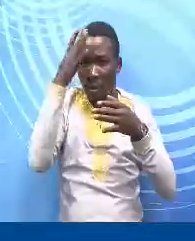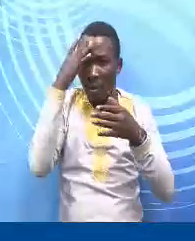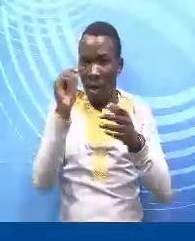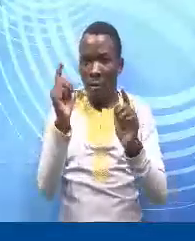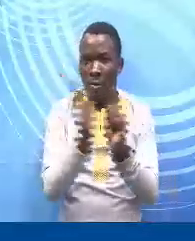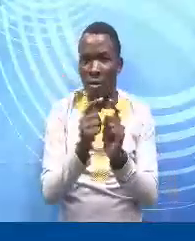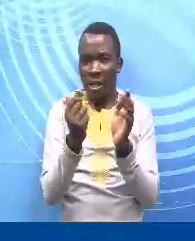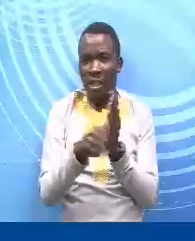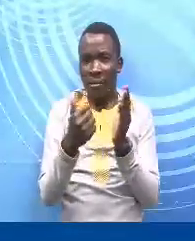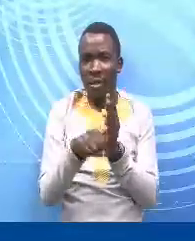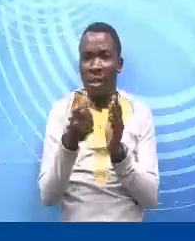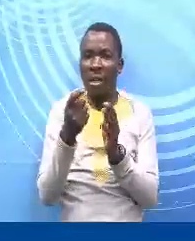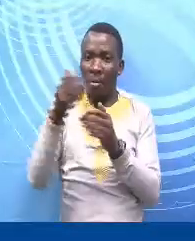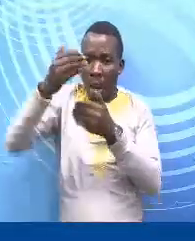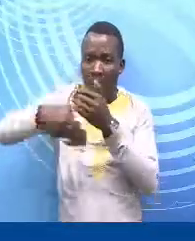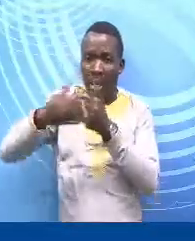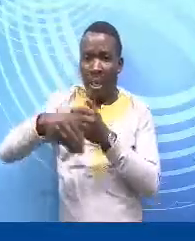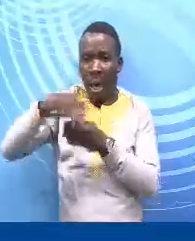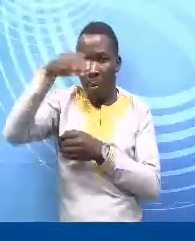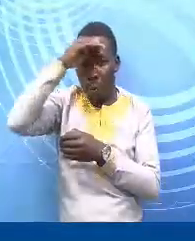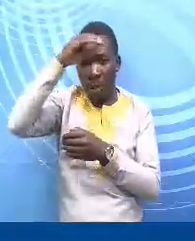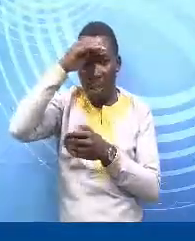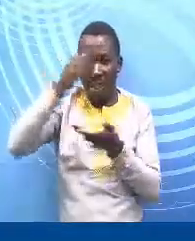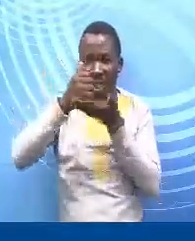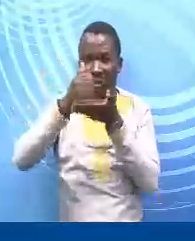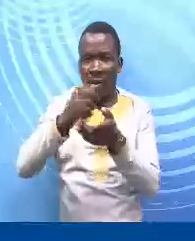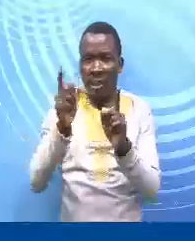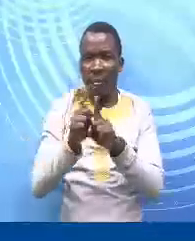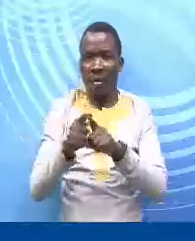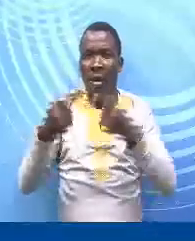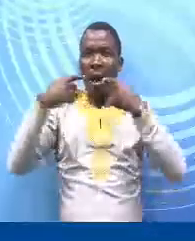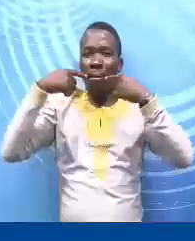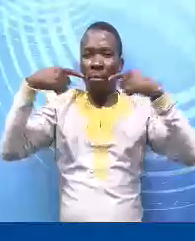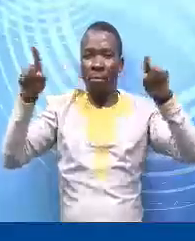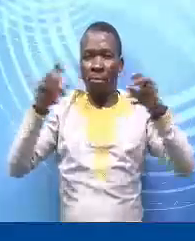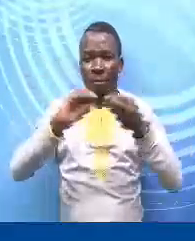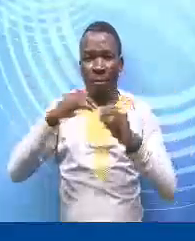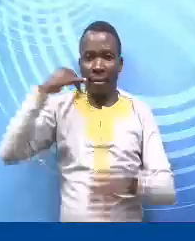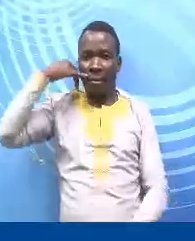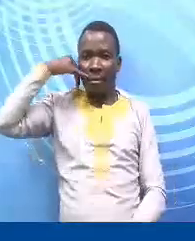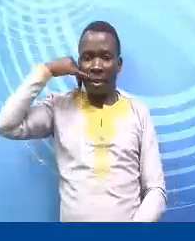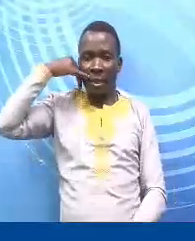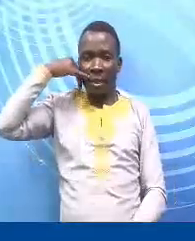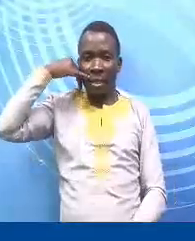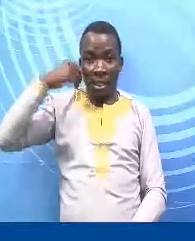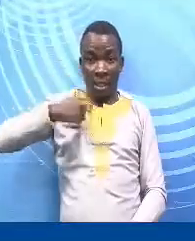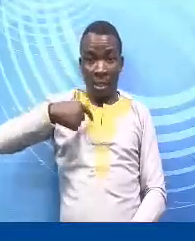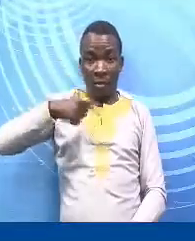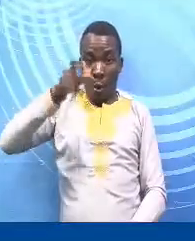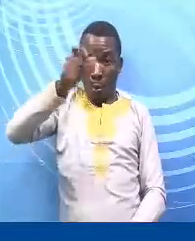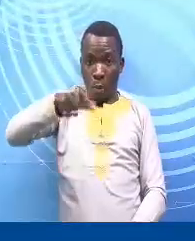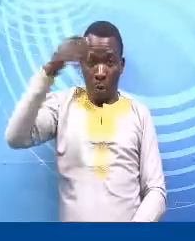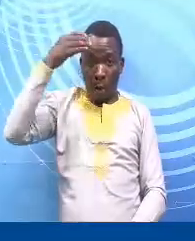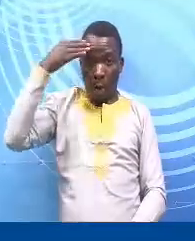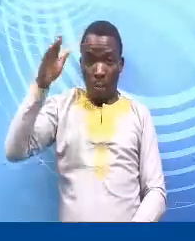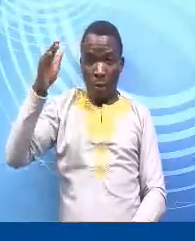n'iki kibazo bakwegera polisi ikabafasha nk'uko yabidutangarije ku murongo wa telefone ntabwo ngewe umuntu muzi